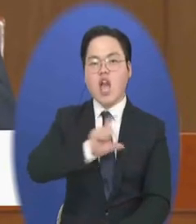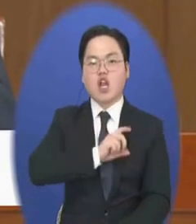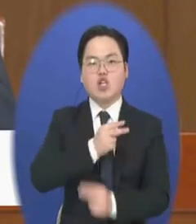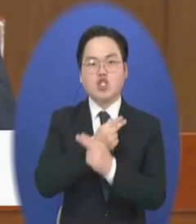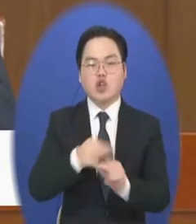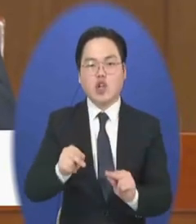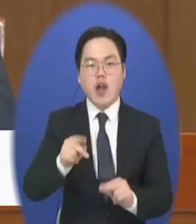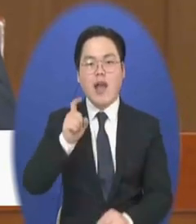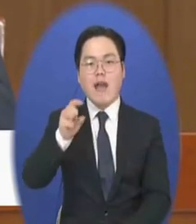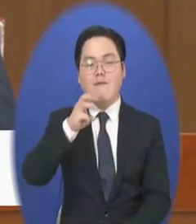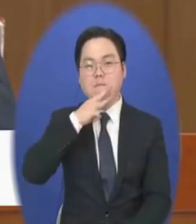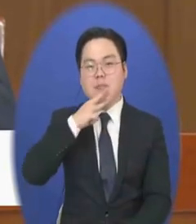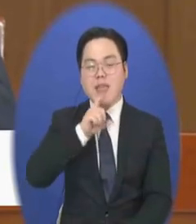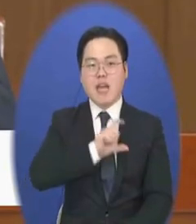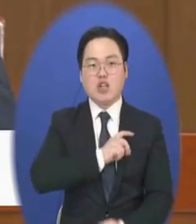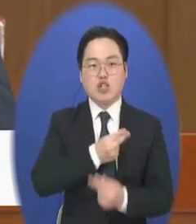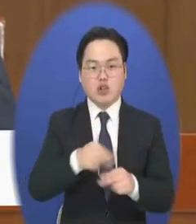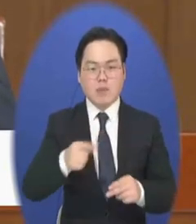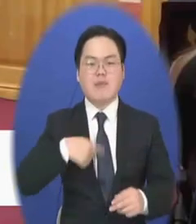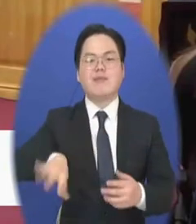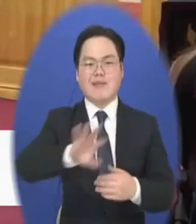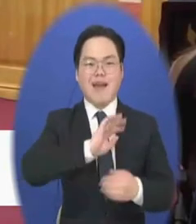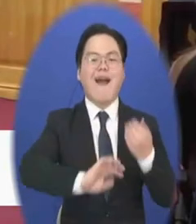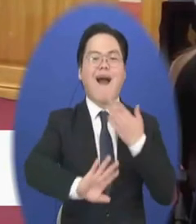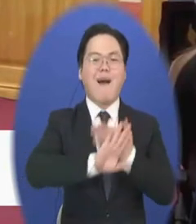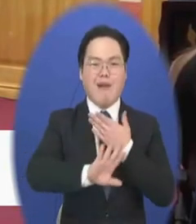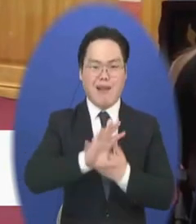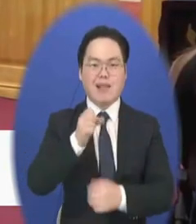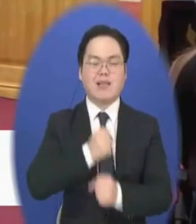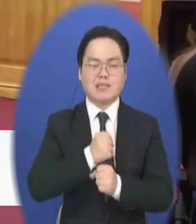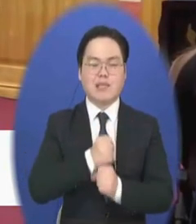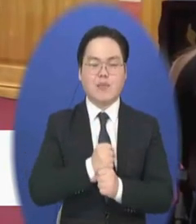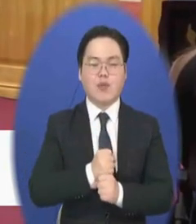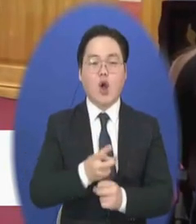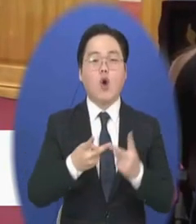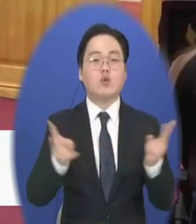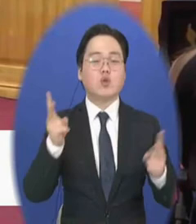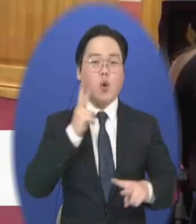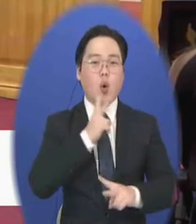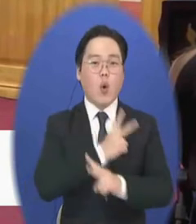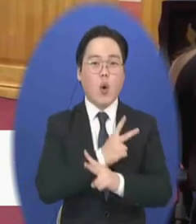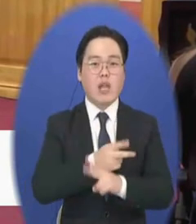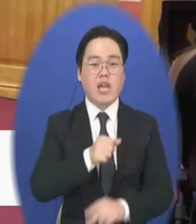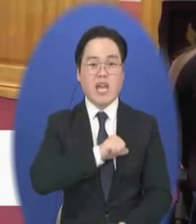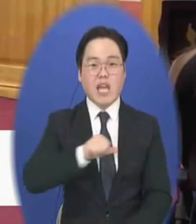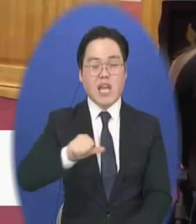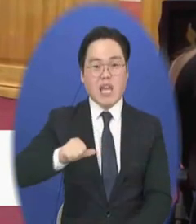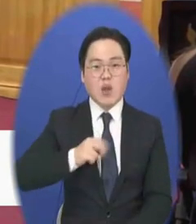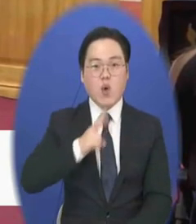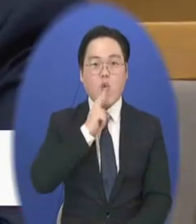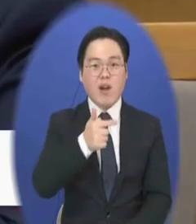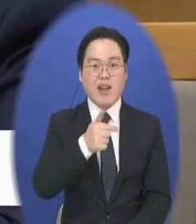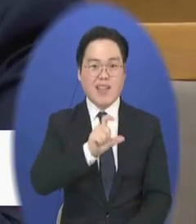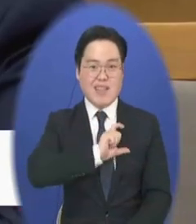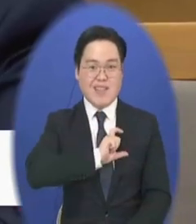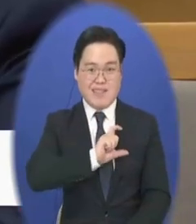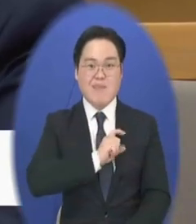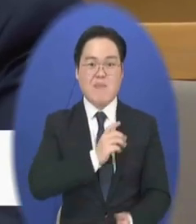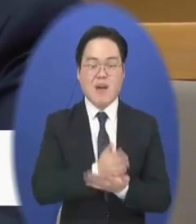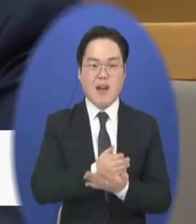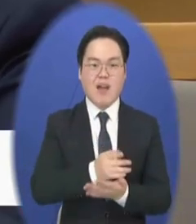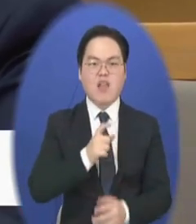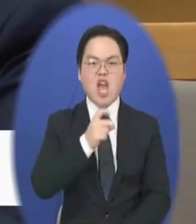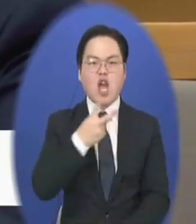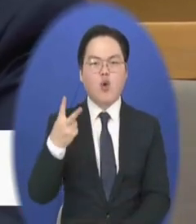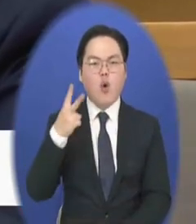нийтлэг эрх ашигыг одоо бид нар хамгаалж ажилланаа. Үндсэн хуулиараа иргэд үг хэлж үзэл бодлоо илэрхийлэх хэвлэл нийтлэх эрхтэй. Энэ эрхийг эрүүгийн хуулиар